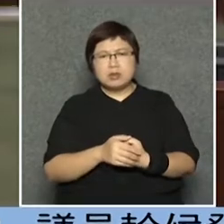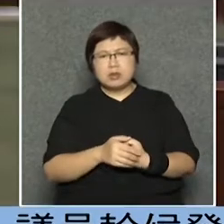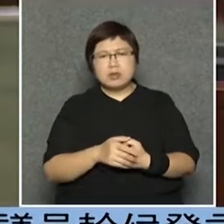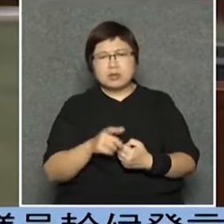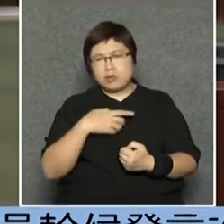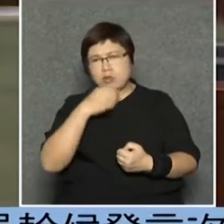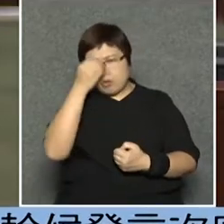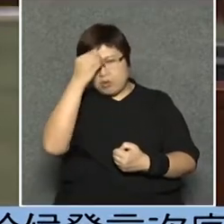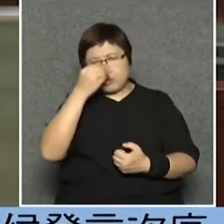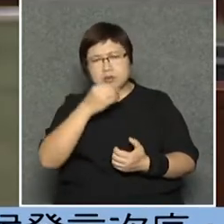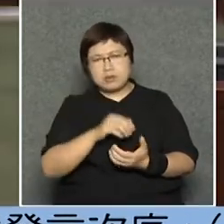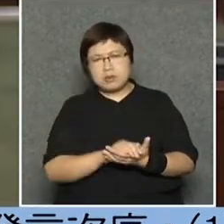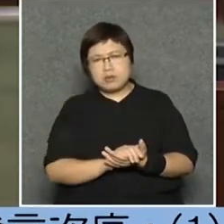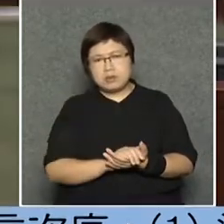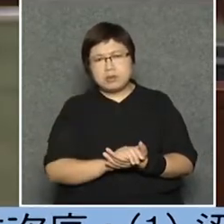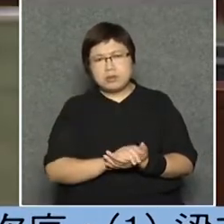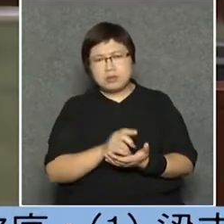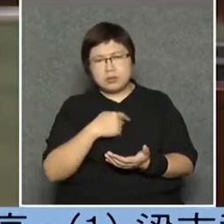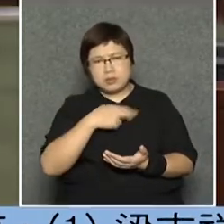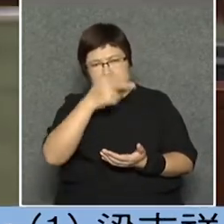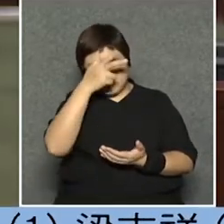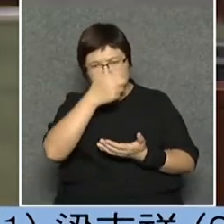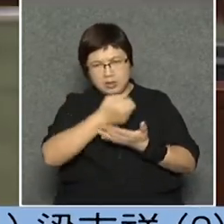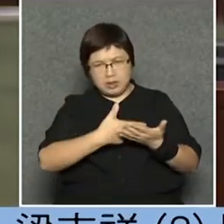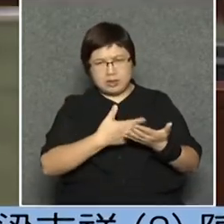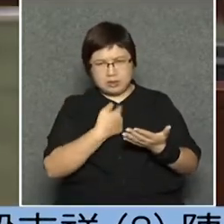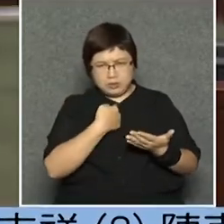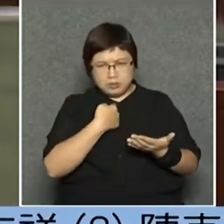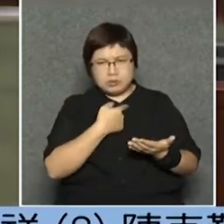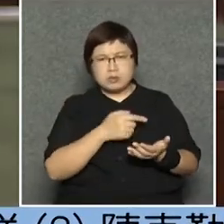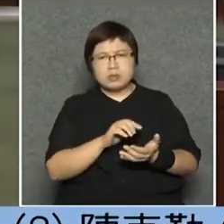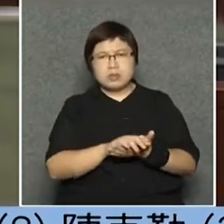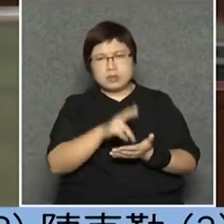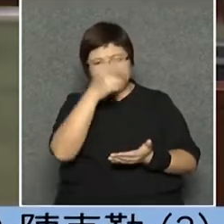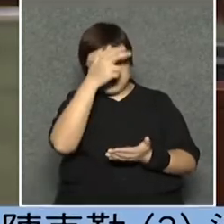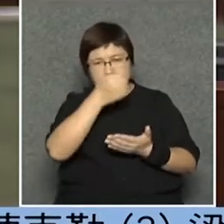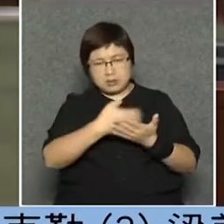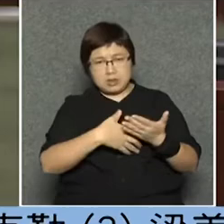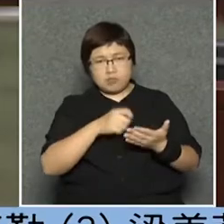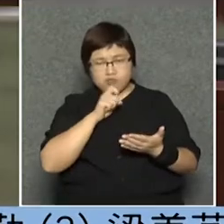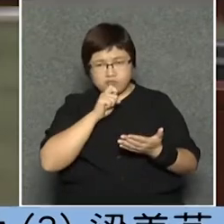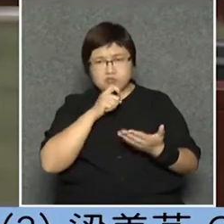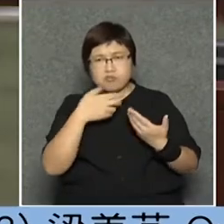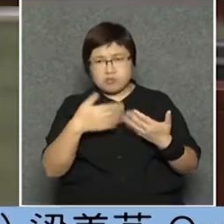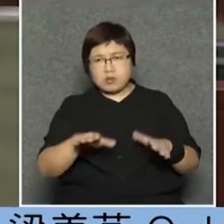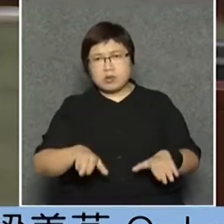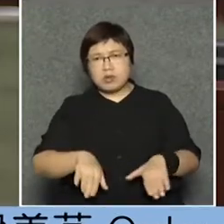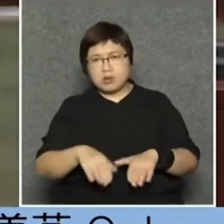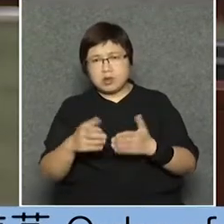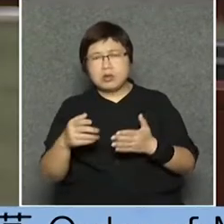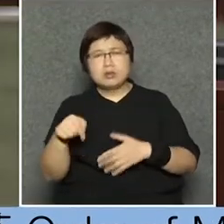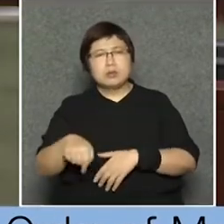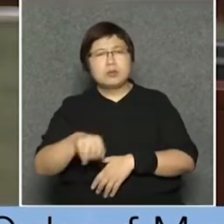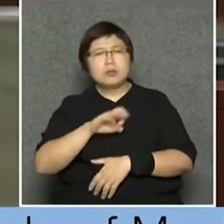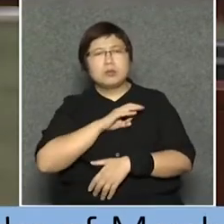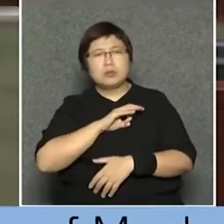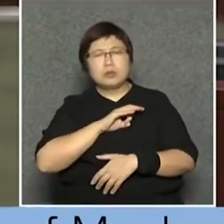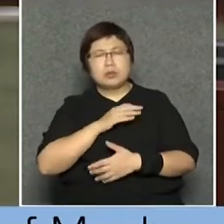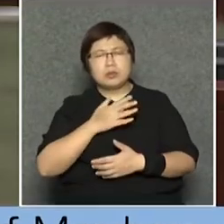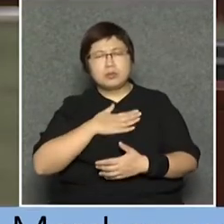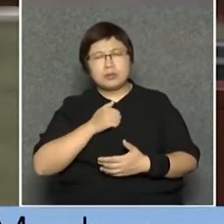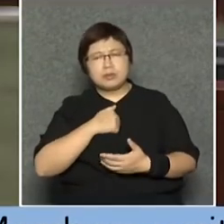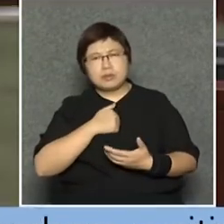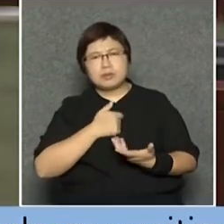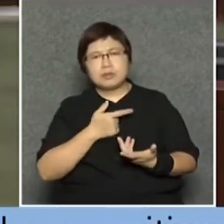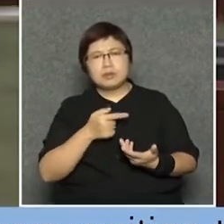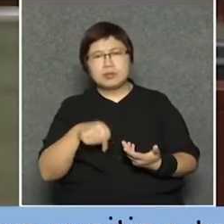要有個政策喺度。你有咗政策之後，你就開始喺本會嗰度醖釀啊。我哋本會就當